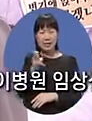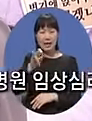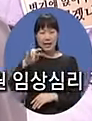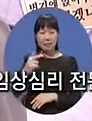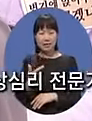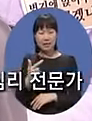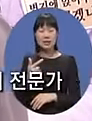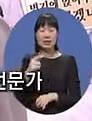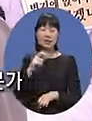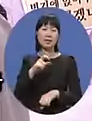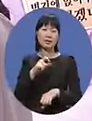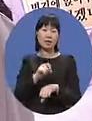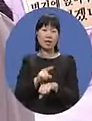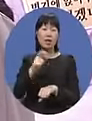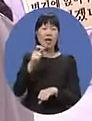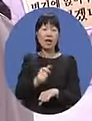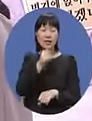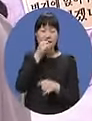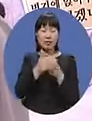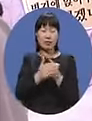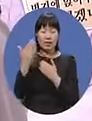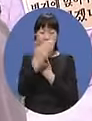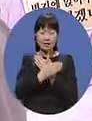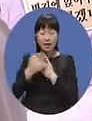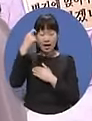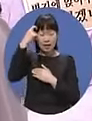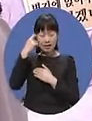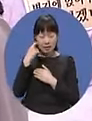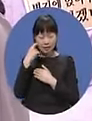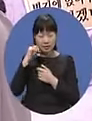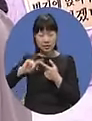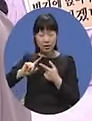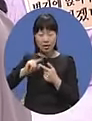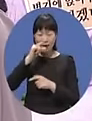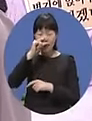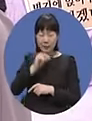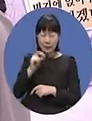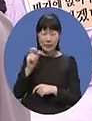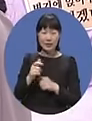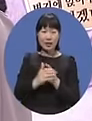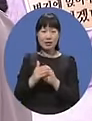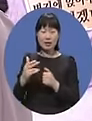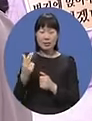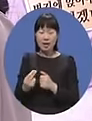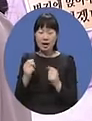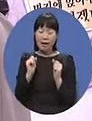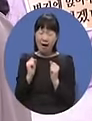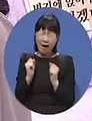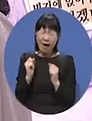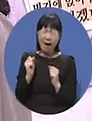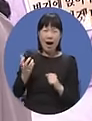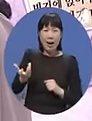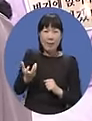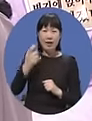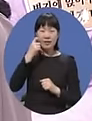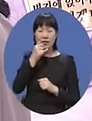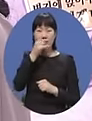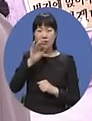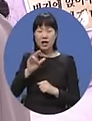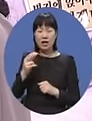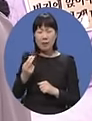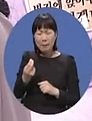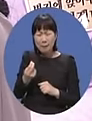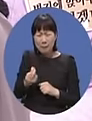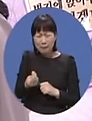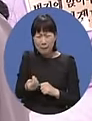것 같아요. 네. 특히 그러다 보니까 신체 감각에 대한 예민성이 높아서 변을 볼 때 힘을 주거나 약간 아픈 느낌이 있게 마련인데, 또 변비도 있고